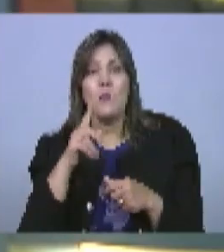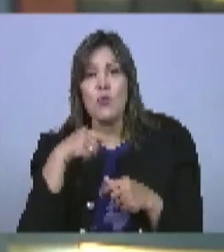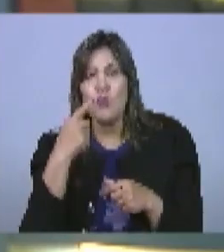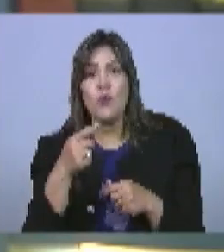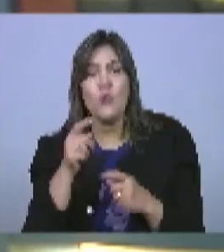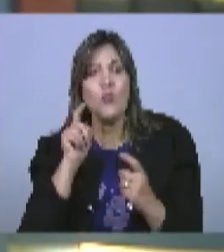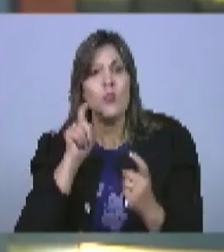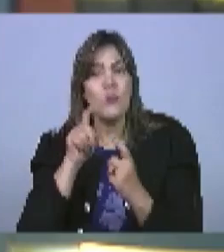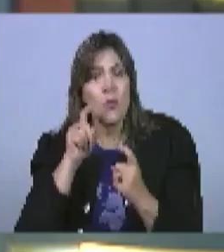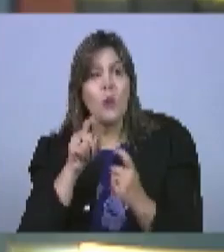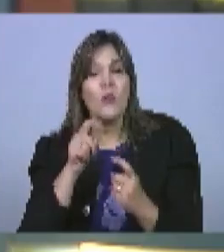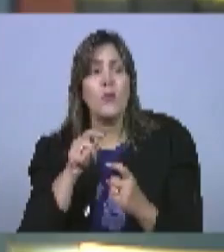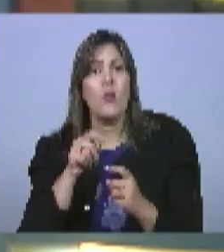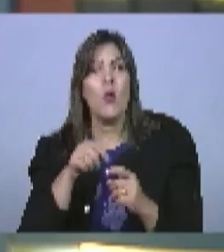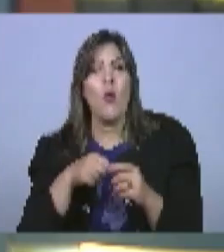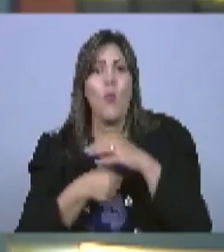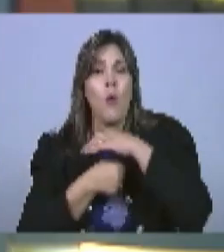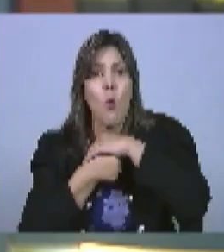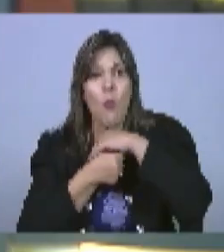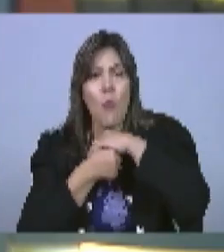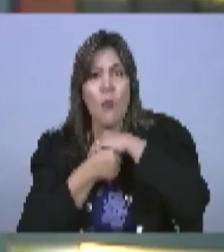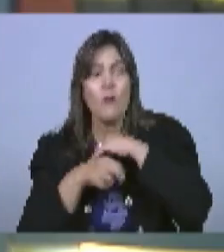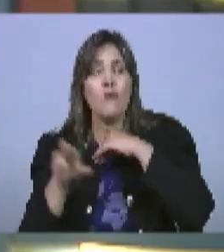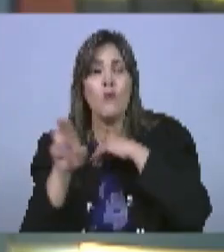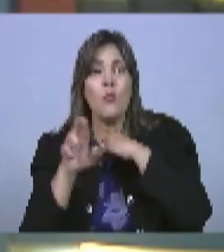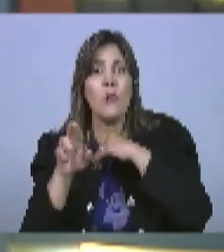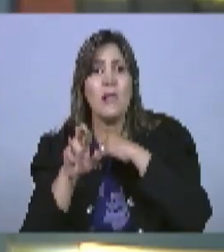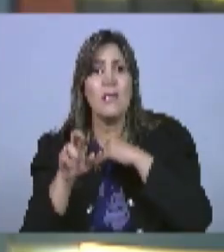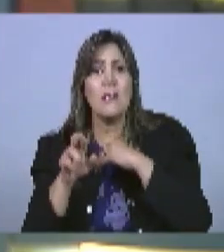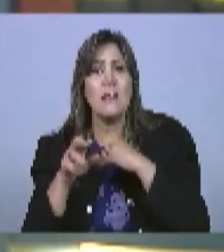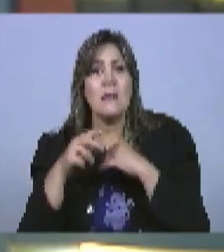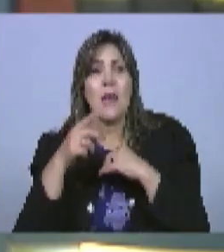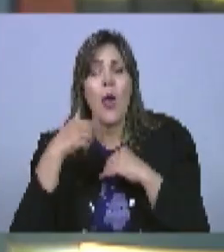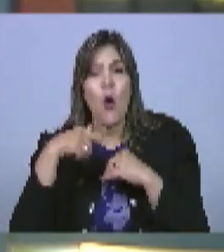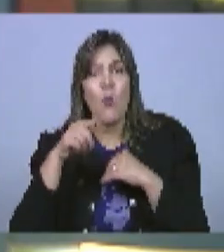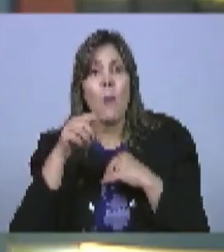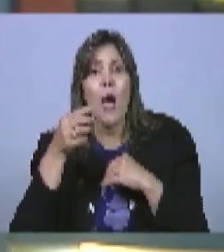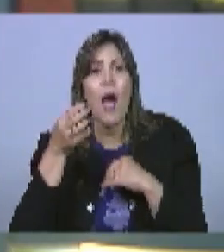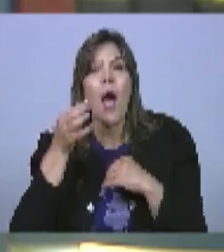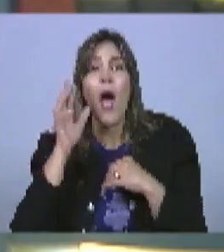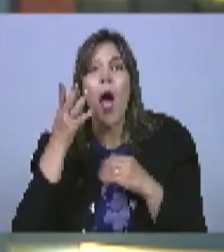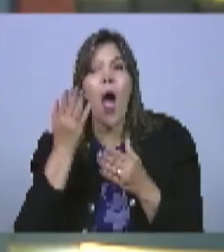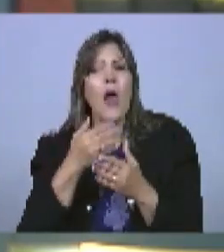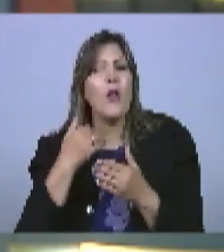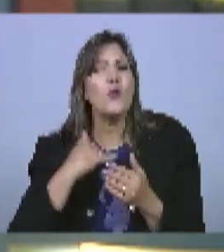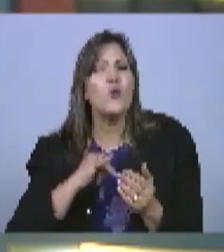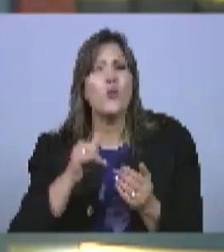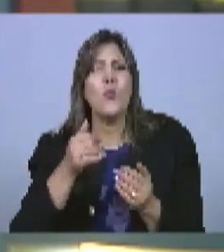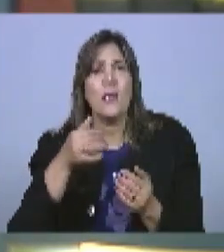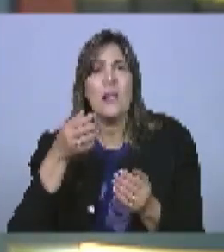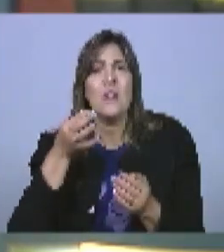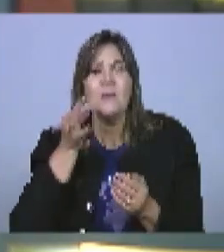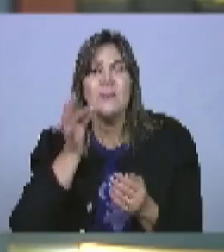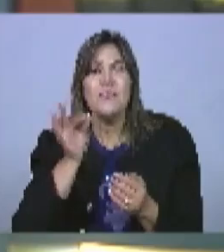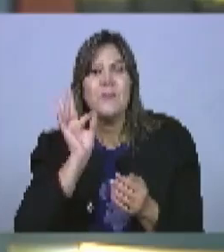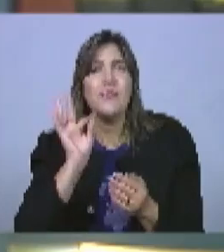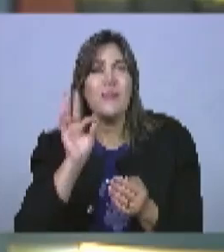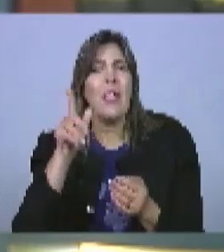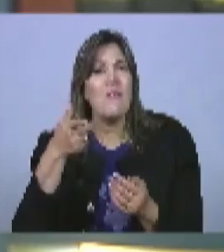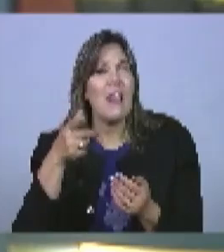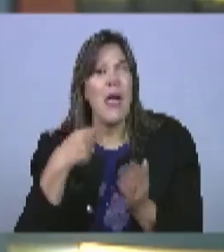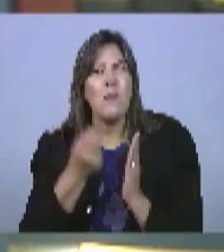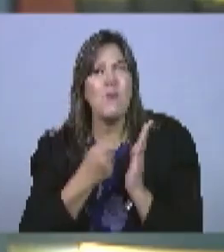تهاجموا والبابا شنوده والكنيسه الابطيه طول النهار يعني يعني تشعر احيانا بقدر من التناقض في المواقف هوو هنا